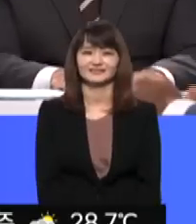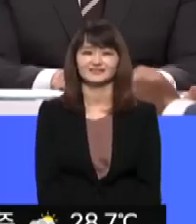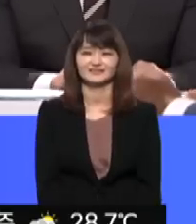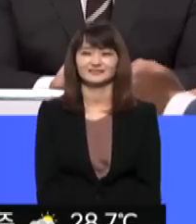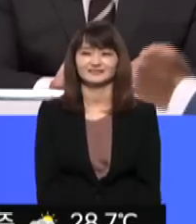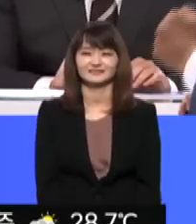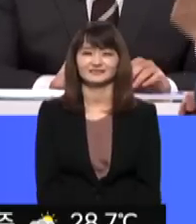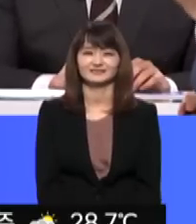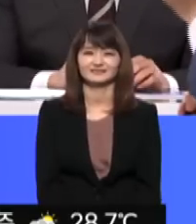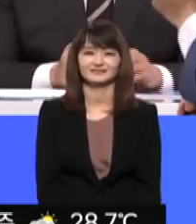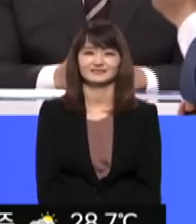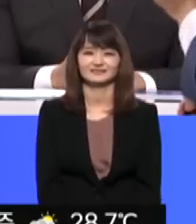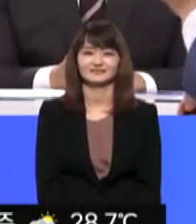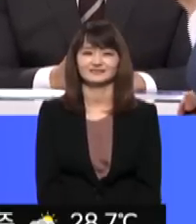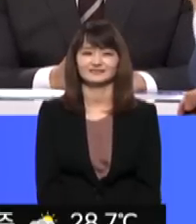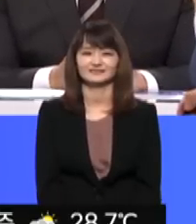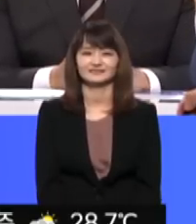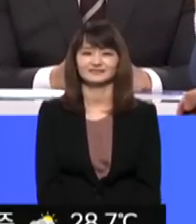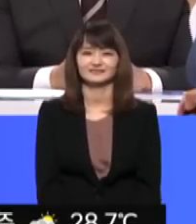소망인님이